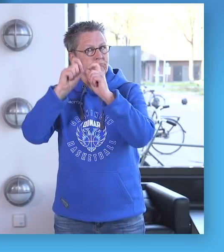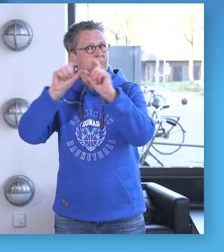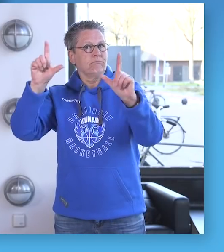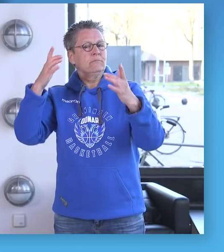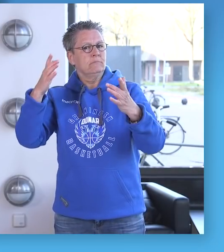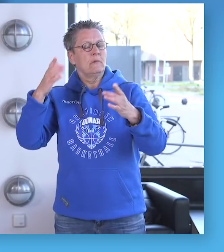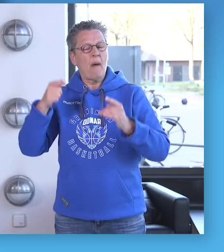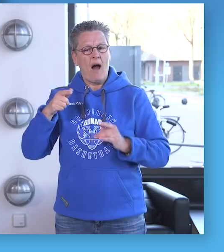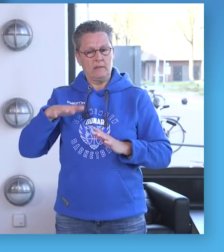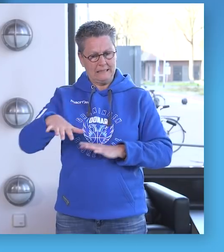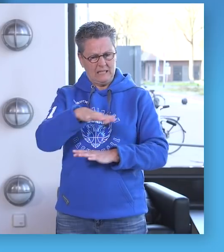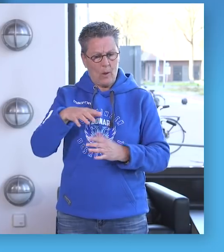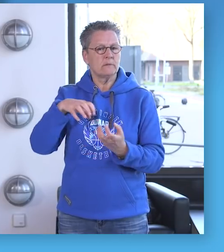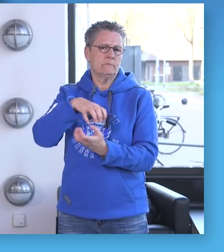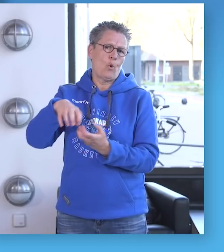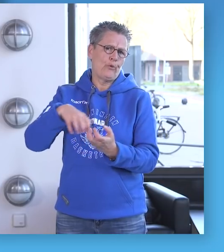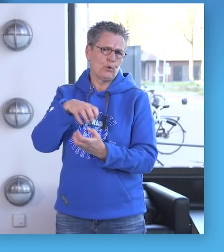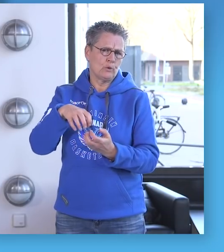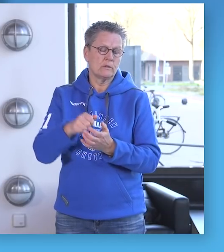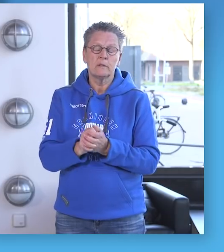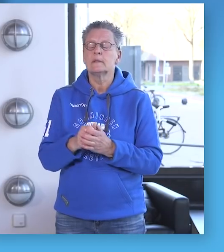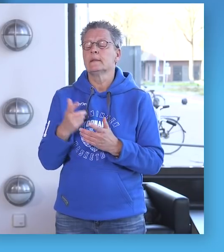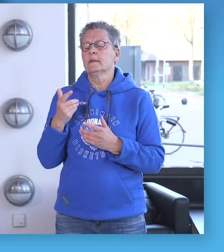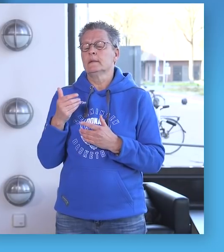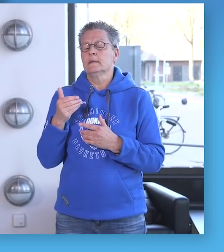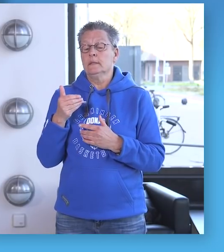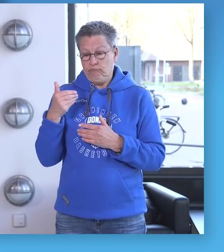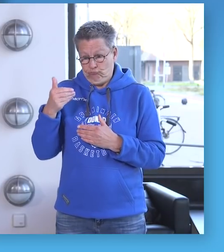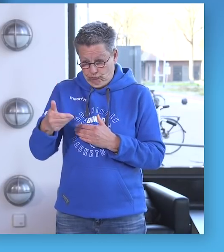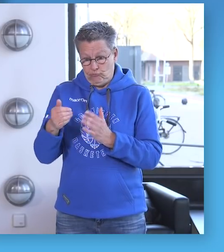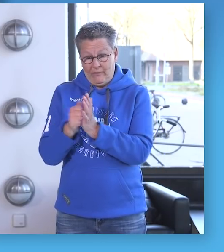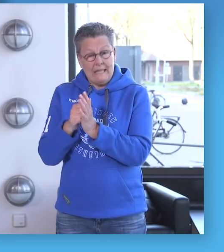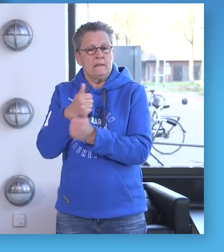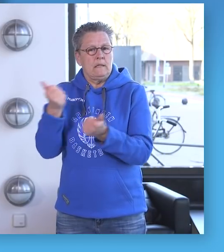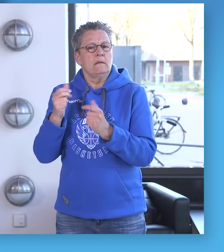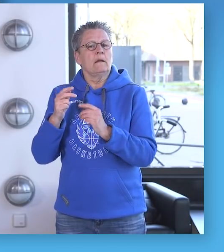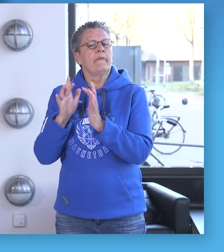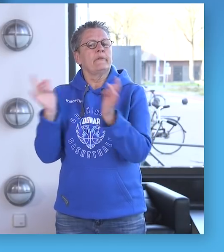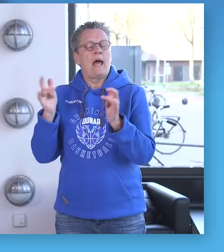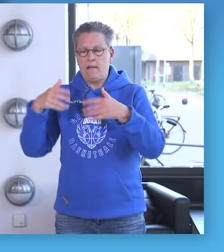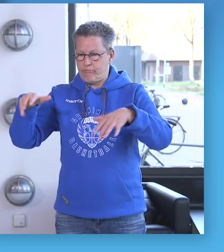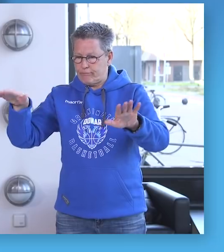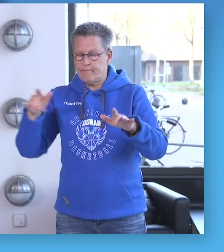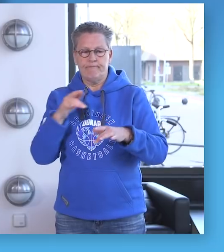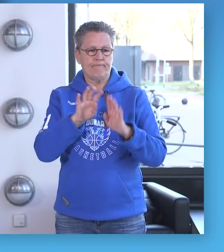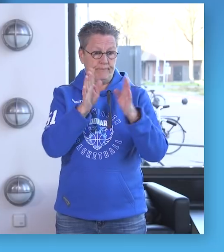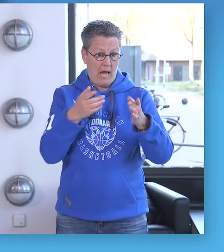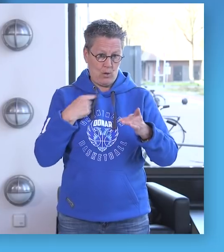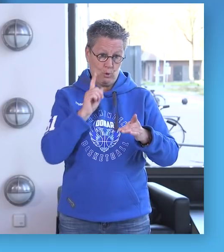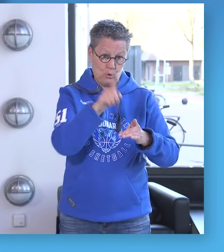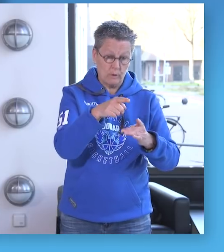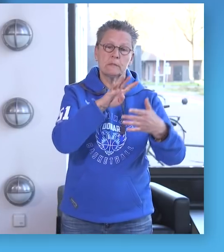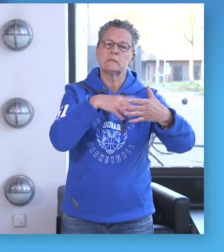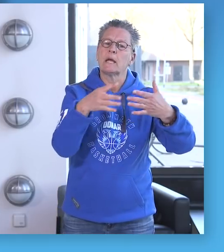hele onrustige situatie. We hebben toen uiteindelijk dat weekend iedereen vrijgegeven. Ik ben naar huis gegaan. Ik heb eigenlijk een schema gemaakt voor als we